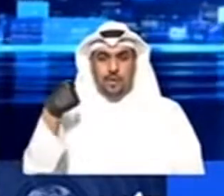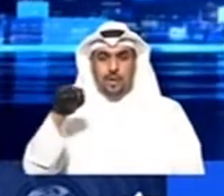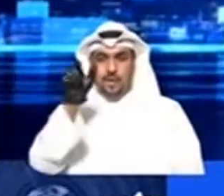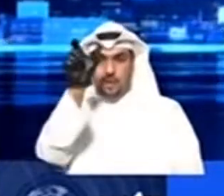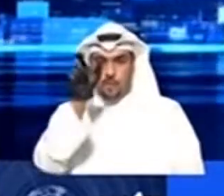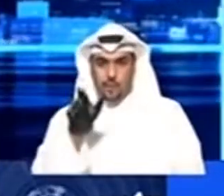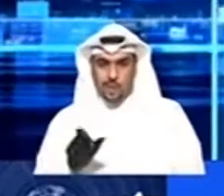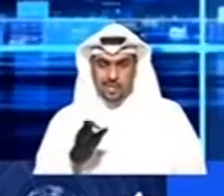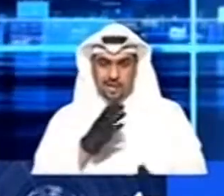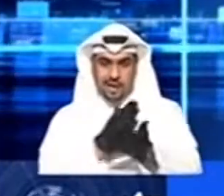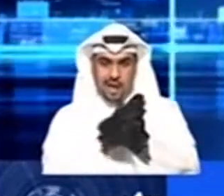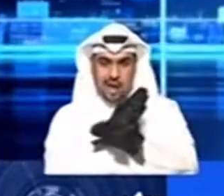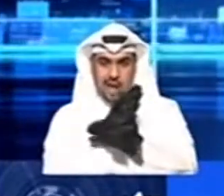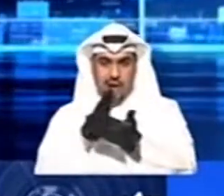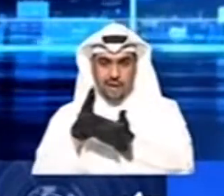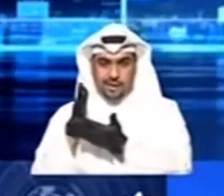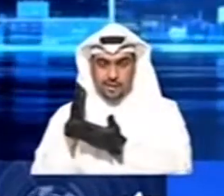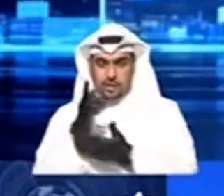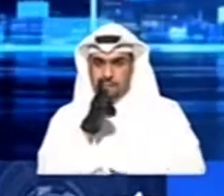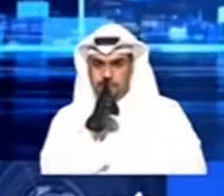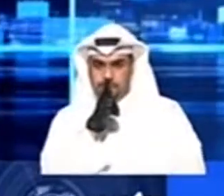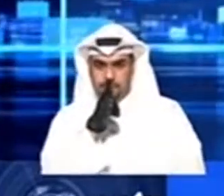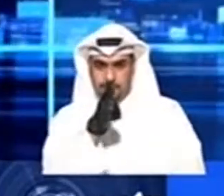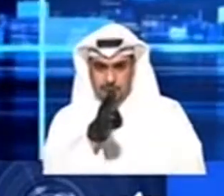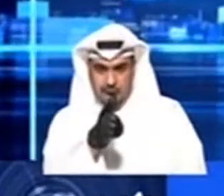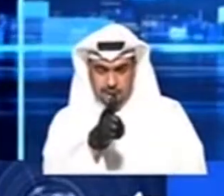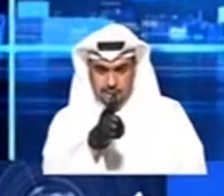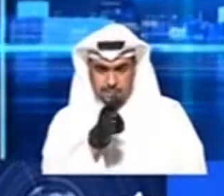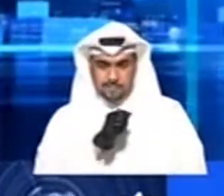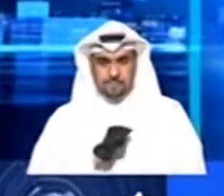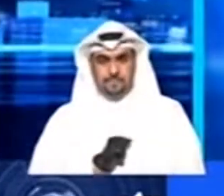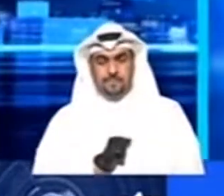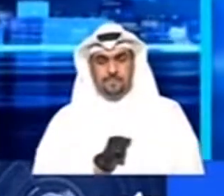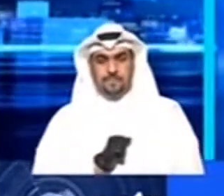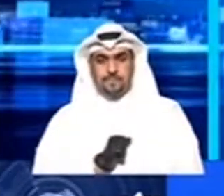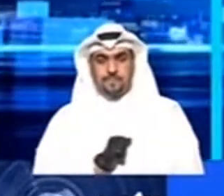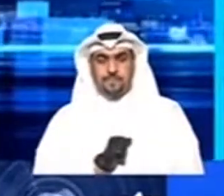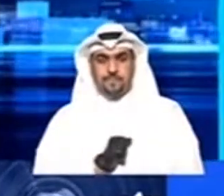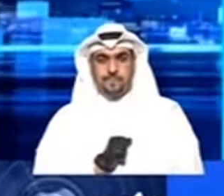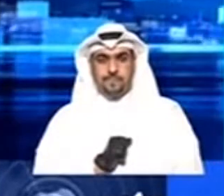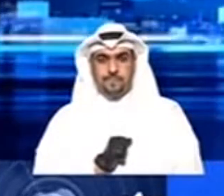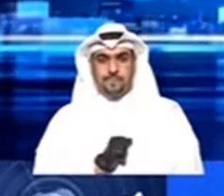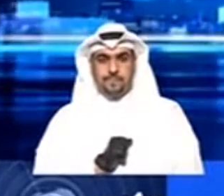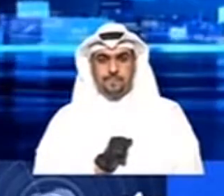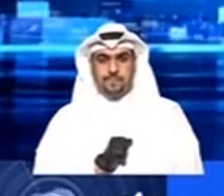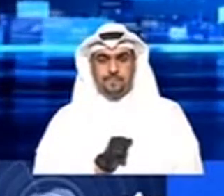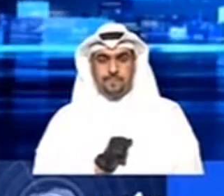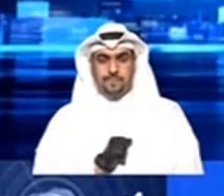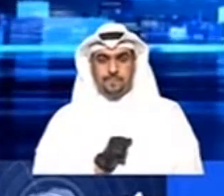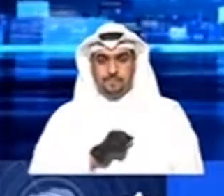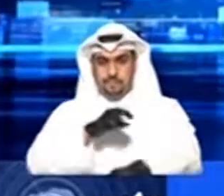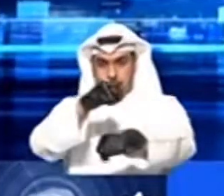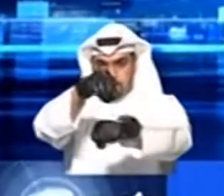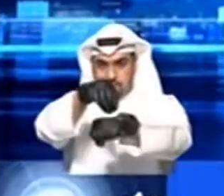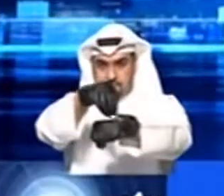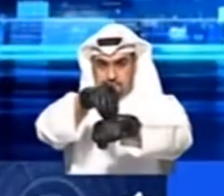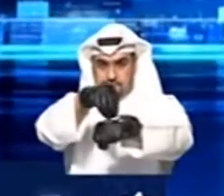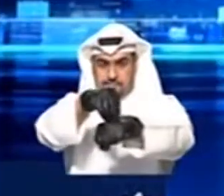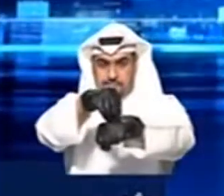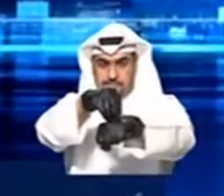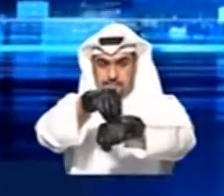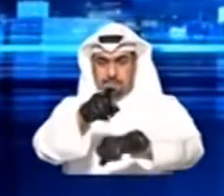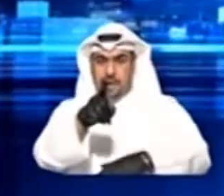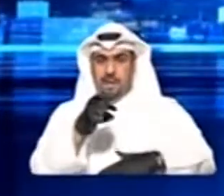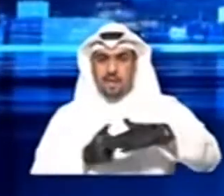محمد الصباح كلمة دولة الكويت في هذا المؤتمر، قال فيها مخاطبا السيدة أورسولا فان دير